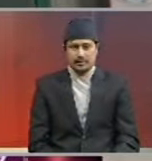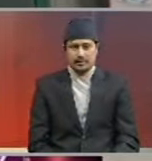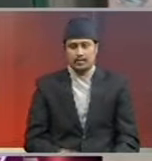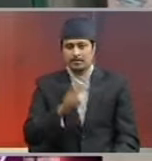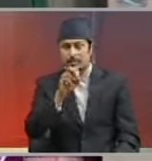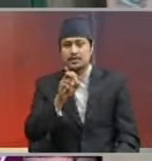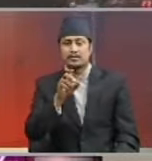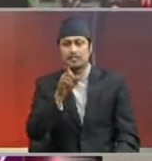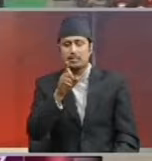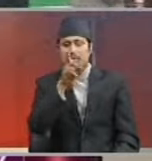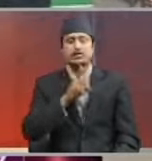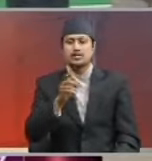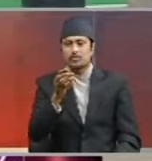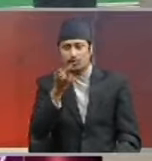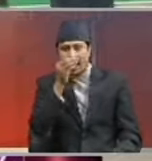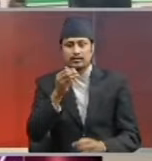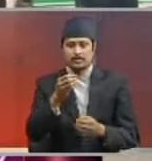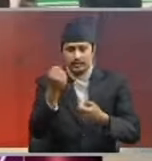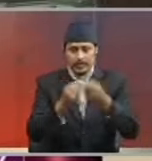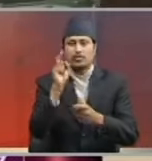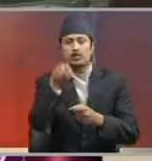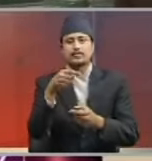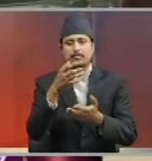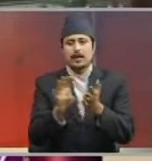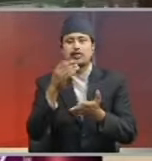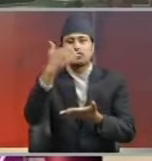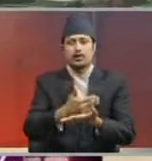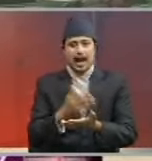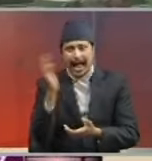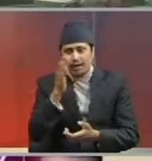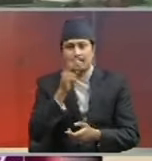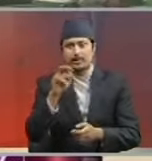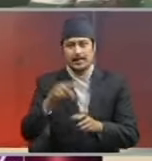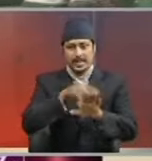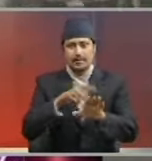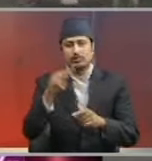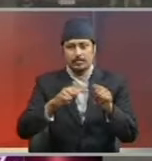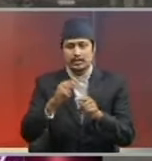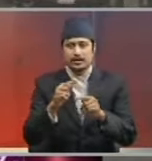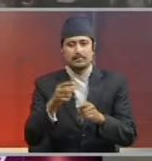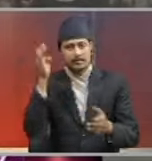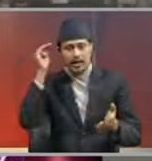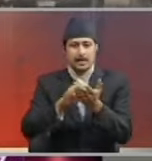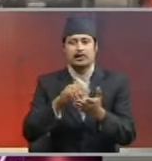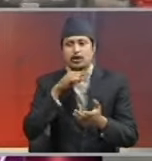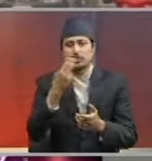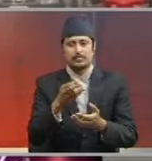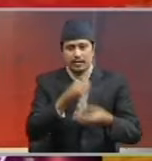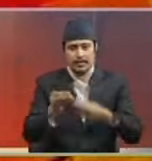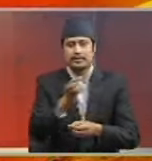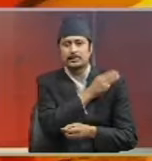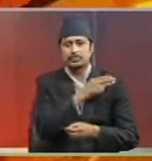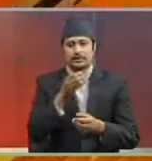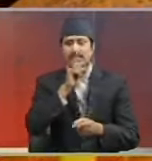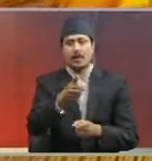20 वर्षभन्दा पुराना सवारी साधन सञ्चालनमा भोलिबाट रोक, अचुवाका भरमा ल्याइएको नीति कुनै पनि हालतमा मान्य नहुने व्यवसायीको